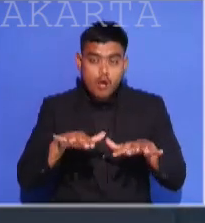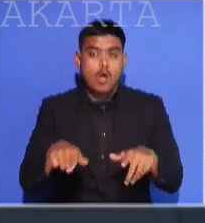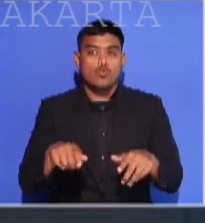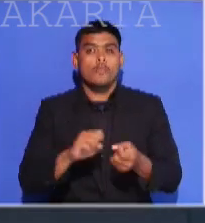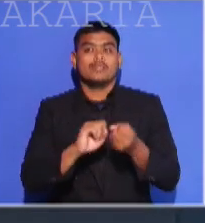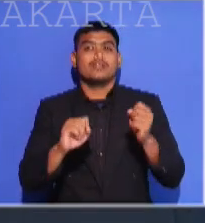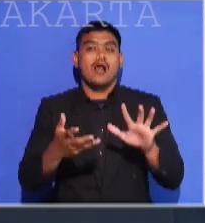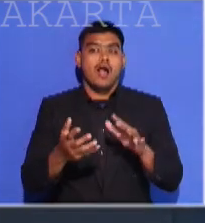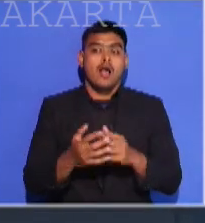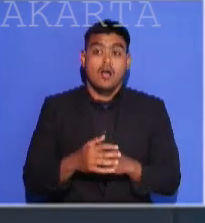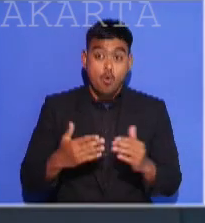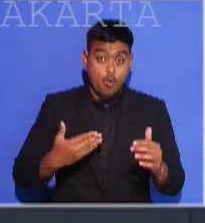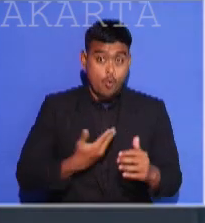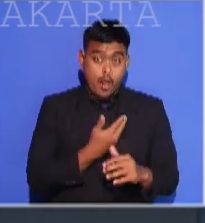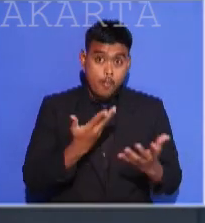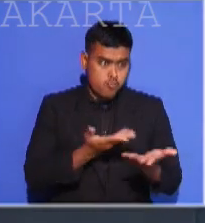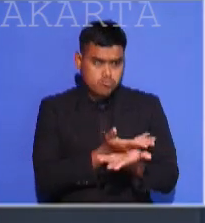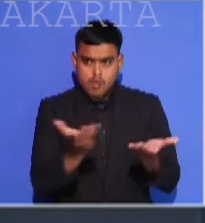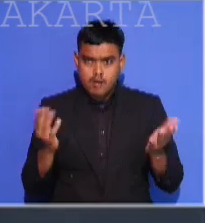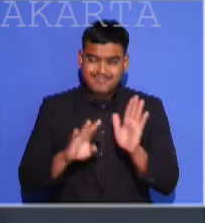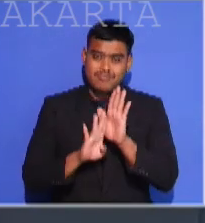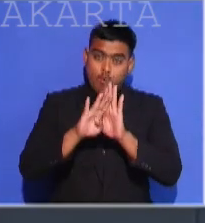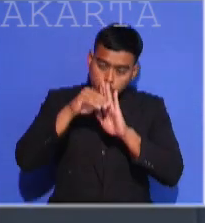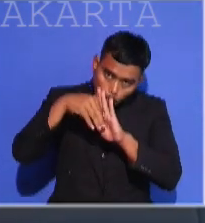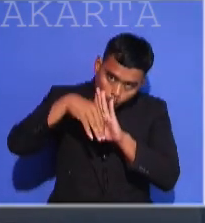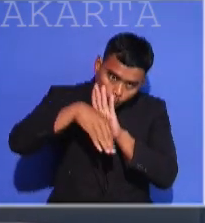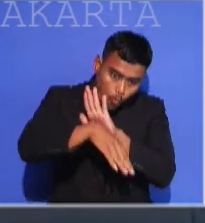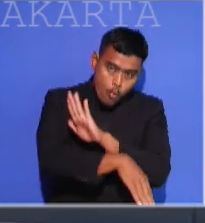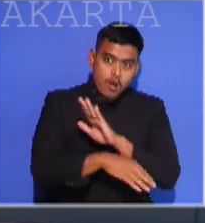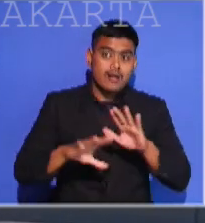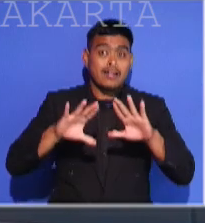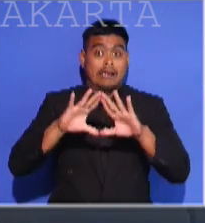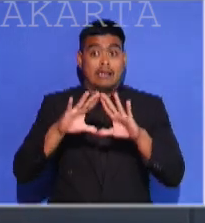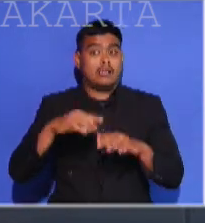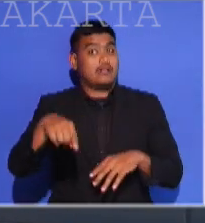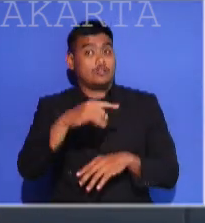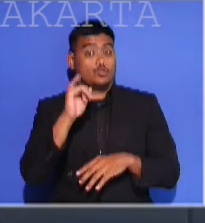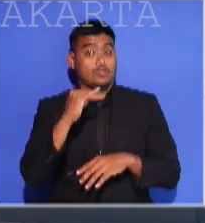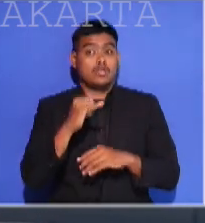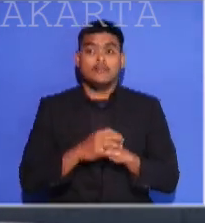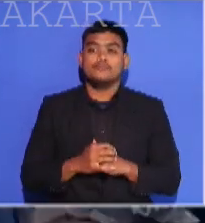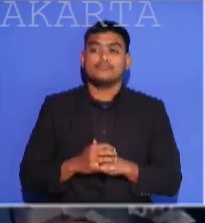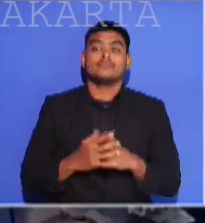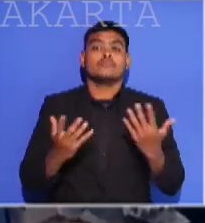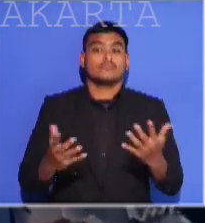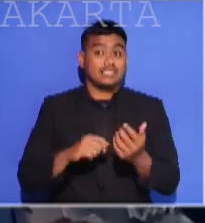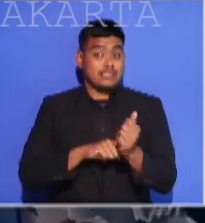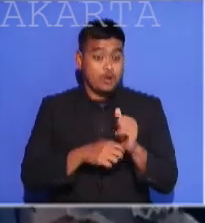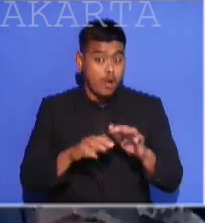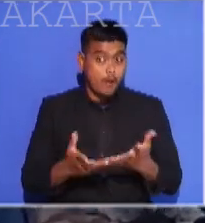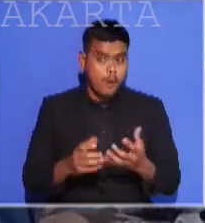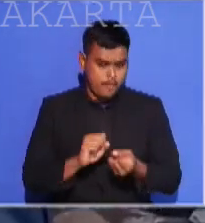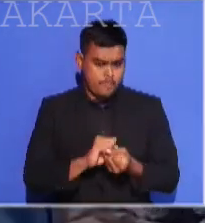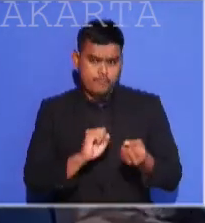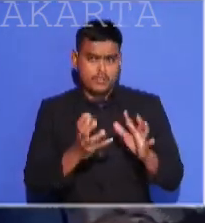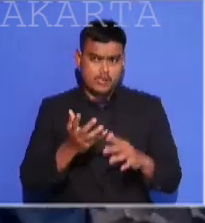jatuhnya korban jiwa Badan Penanggulangan Bencana Daerah Kota Yogyakarta menyebut pengetahuan tangga bencana juga menjadi penting